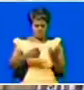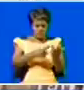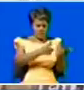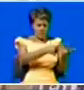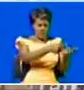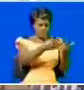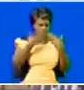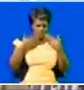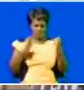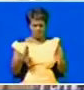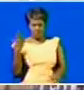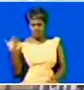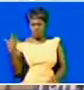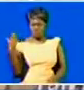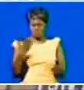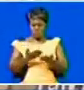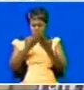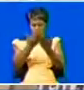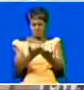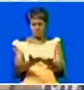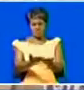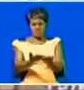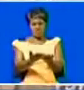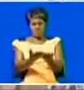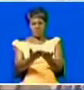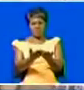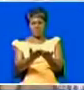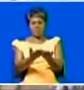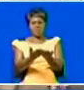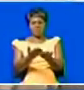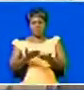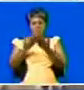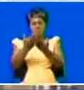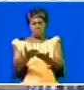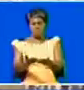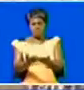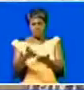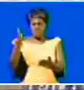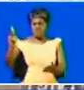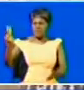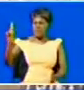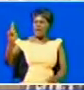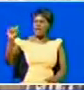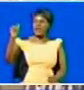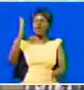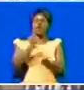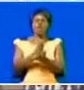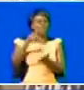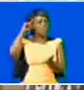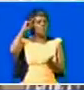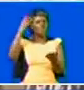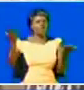tumehesabu the documents, they have been presented, they have been handed over to KRA team to verify the source